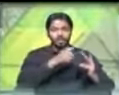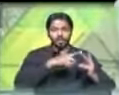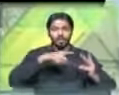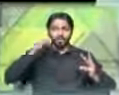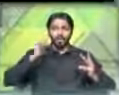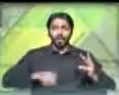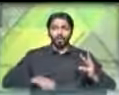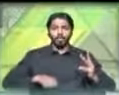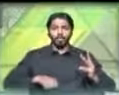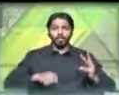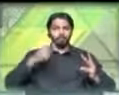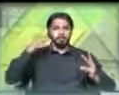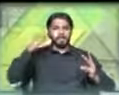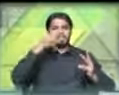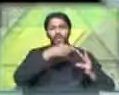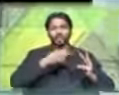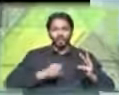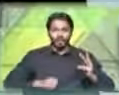وإلى علمه بربه